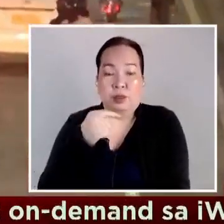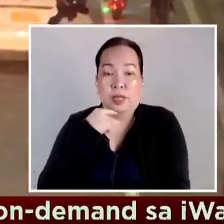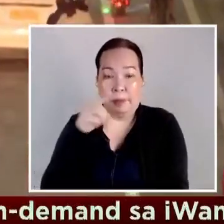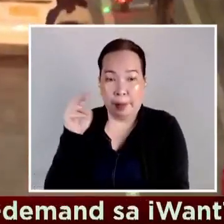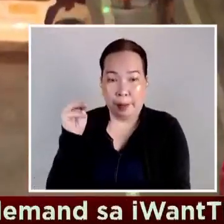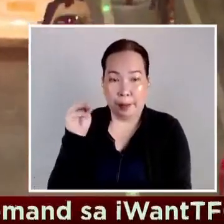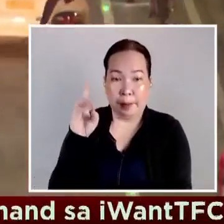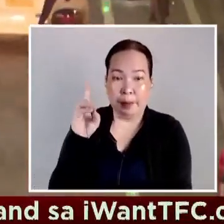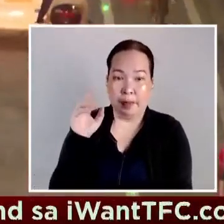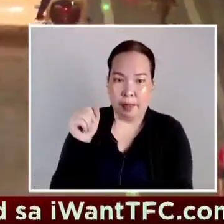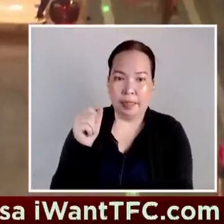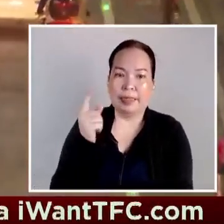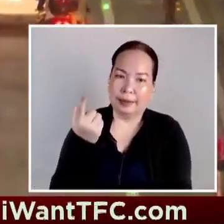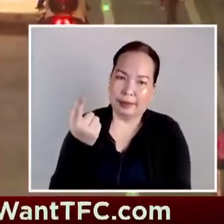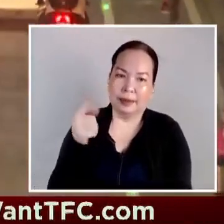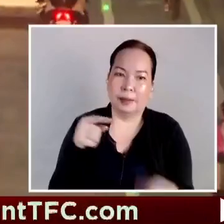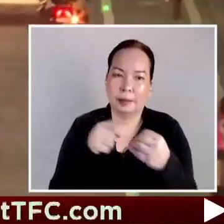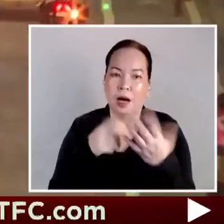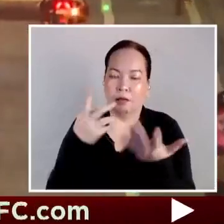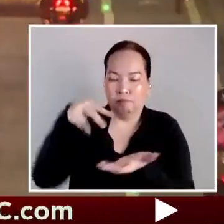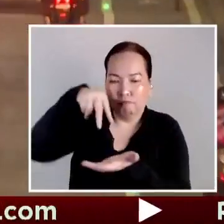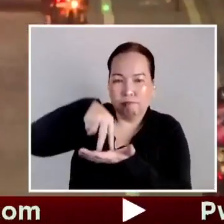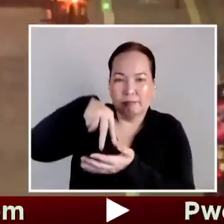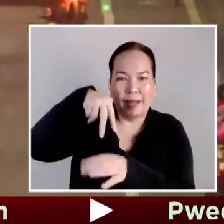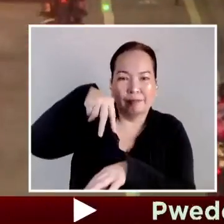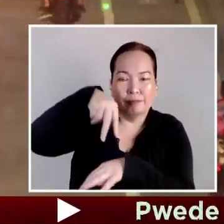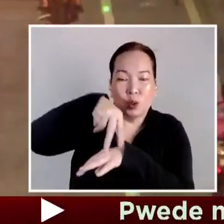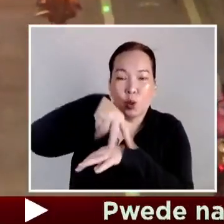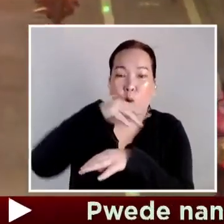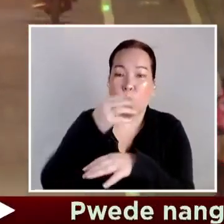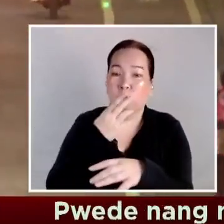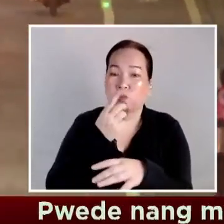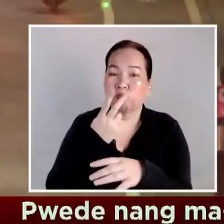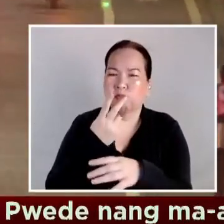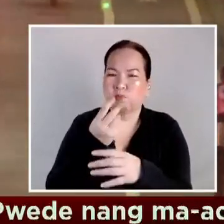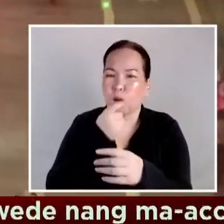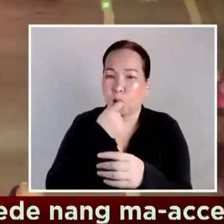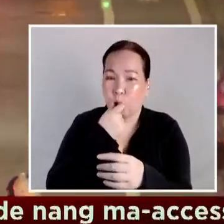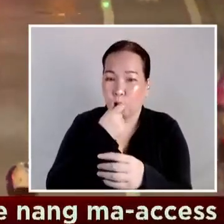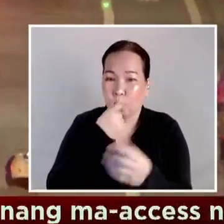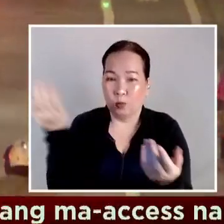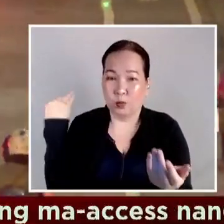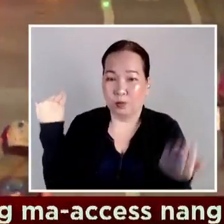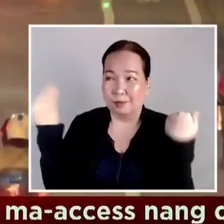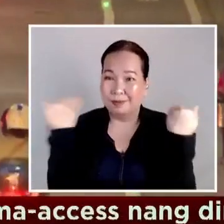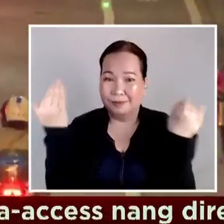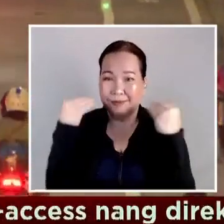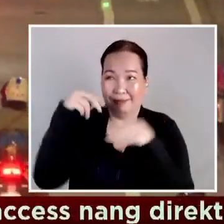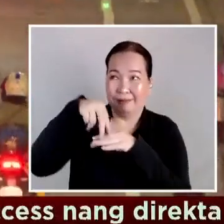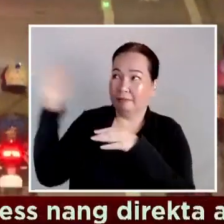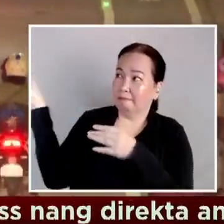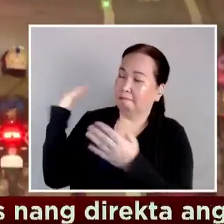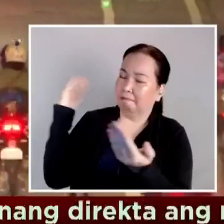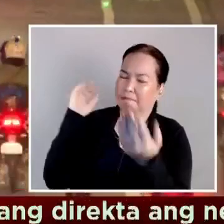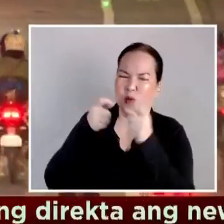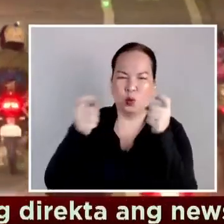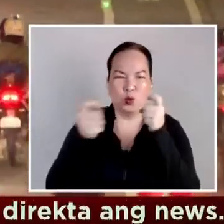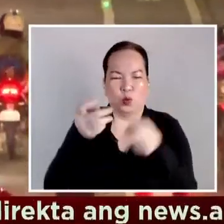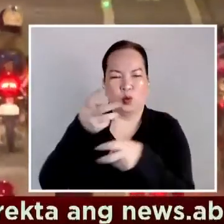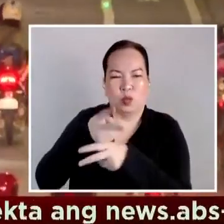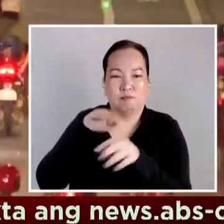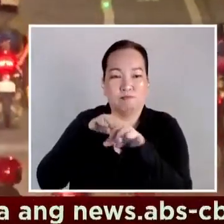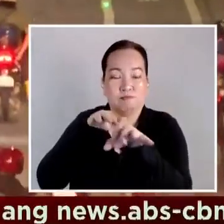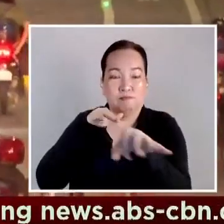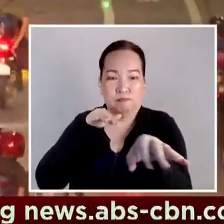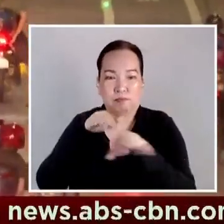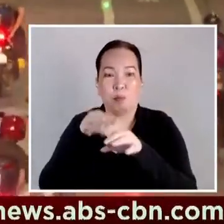rin yung pagde-deploy ng enforcers. Pangalawa, pagbubukas ng alternatibong ruta, kasama dyan sa alternatibong ruta na yan, ay yung